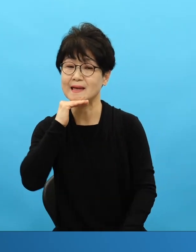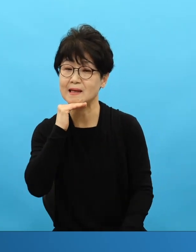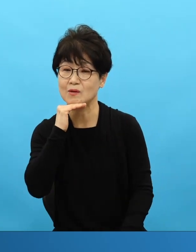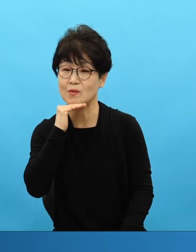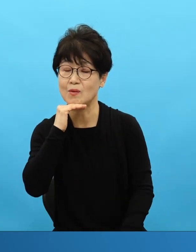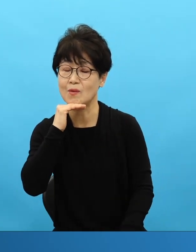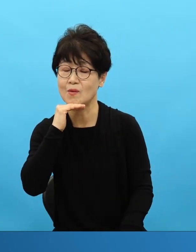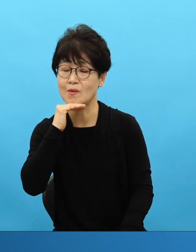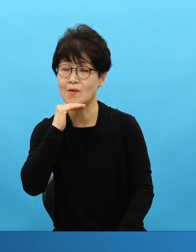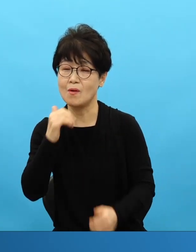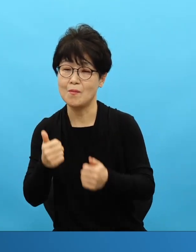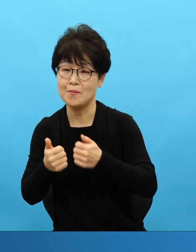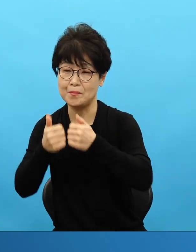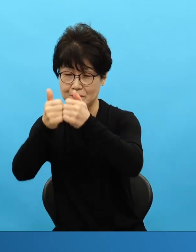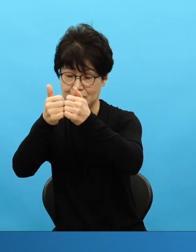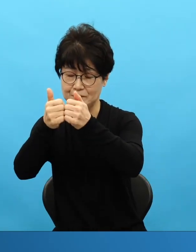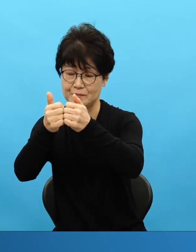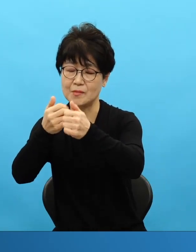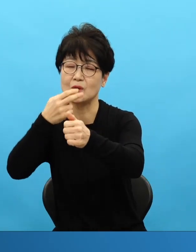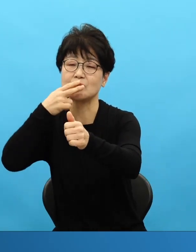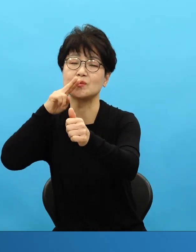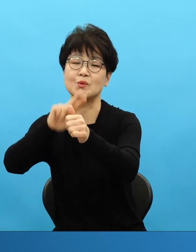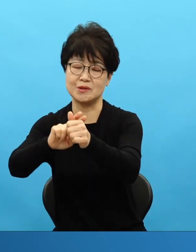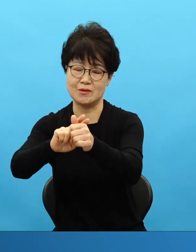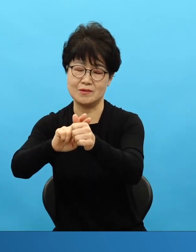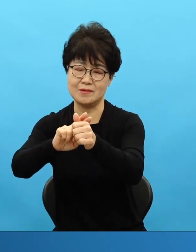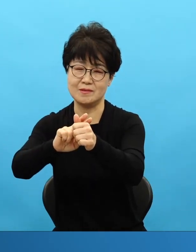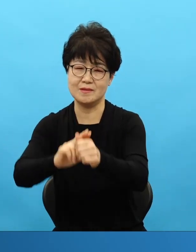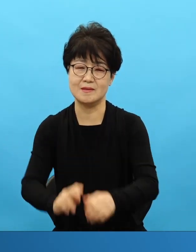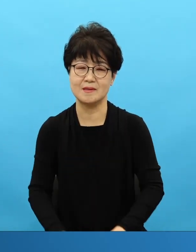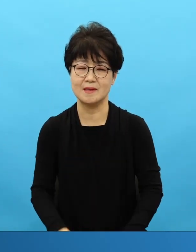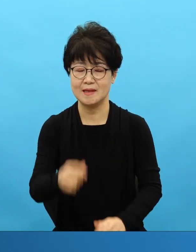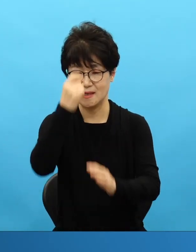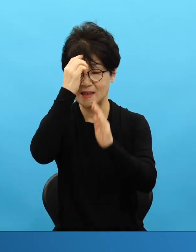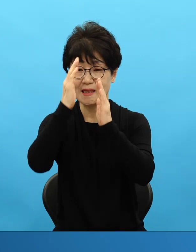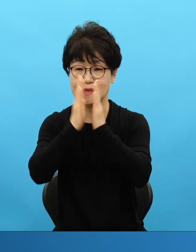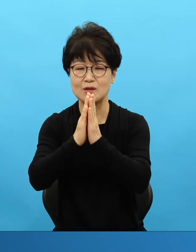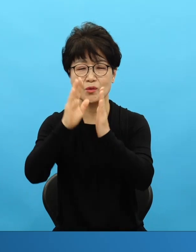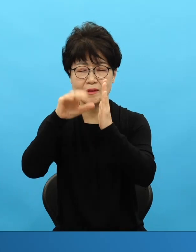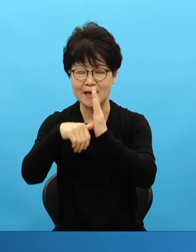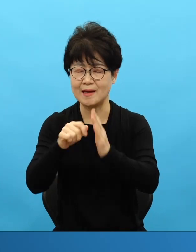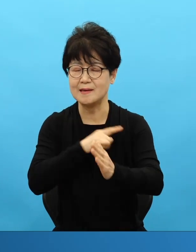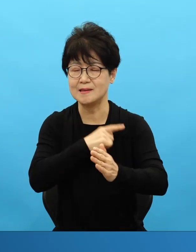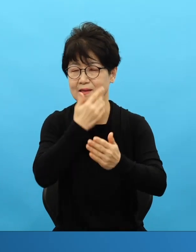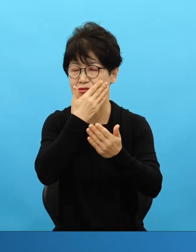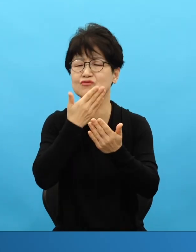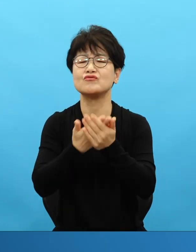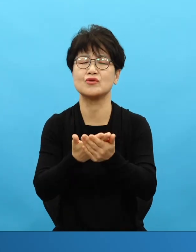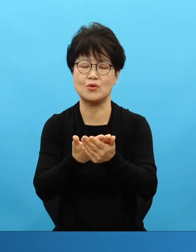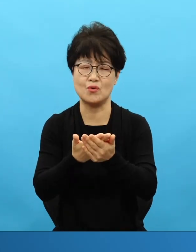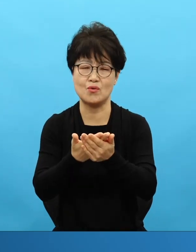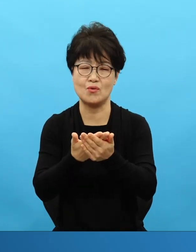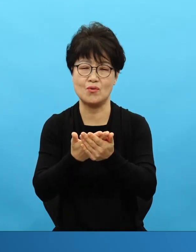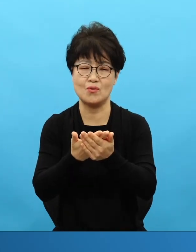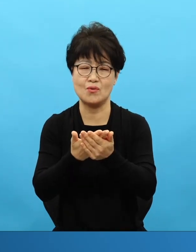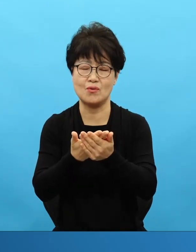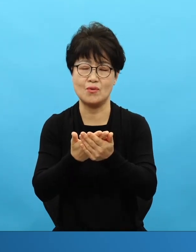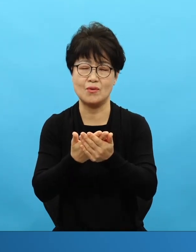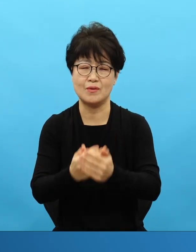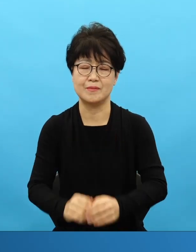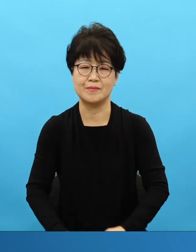to wait, and to challenge. 여러분이 기도에서 이 부분이 굉장히 중요해요. And in your prayer, these are very important aspects.